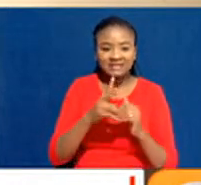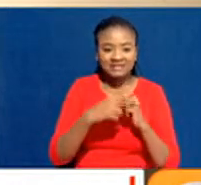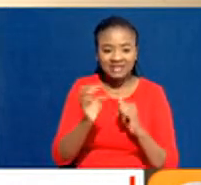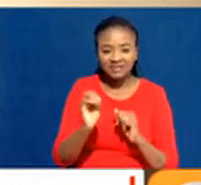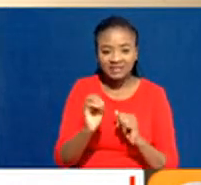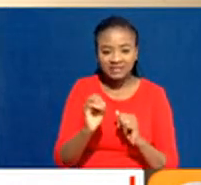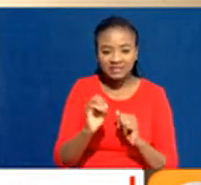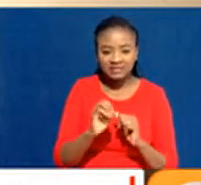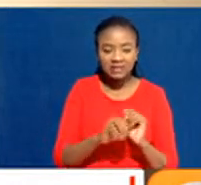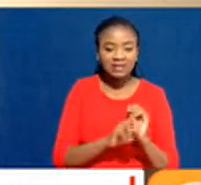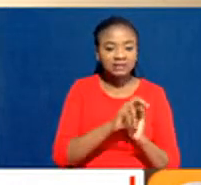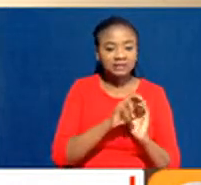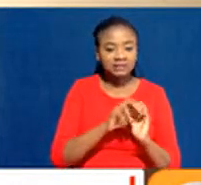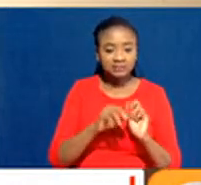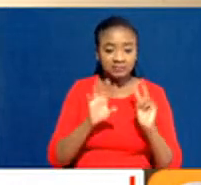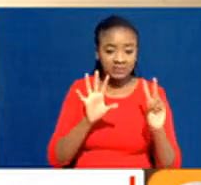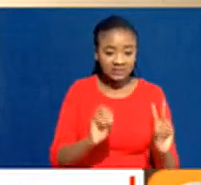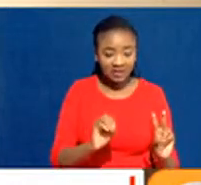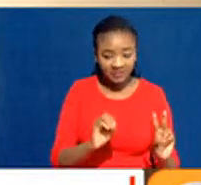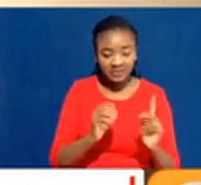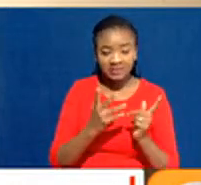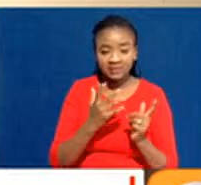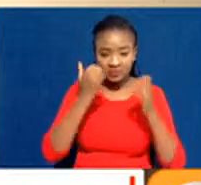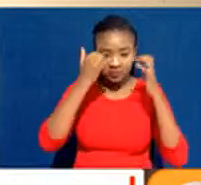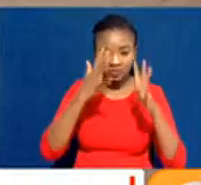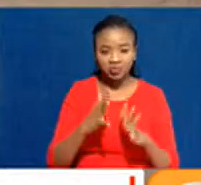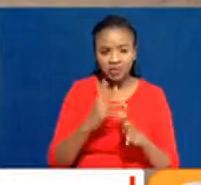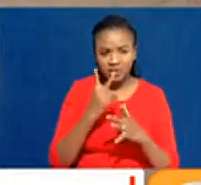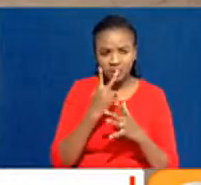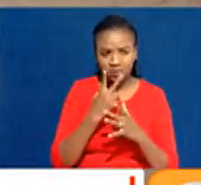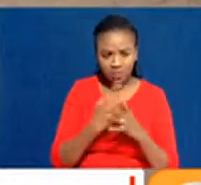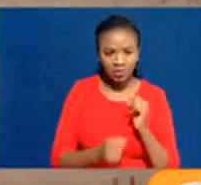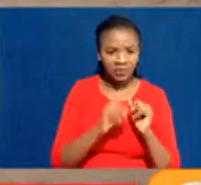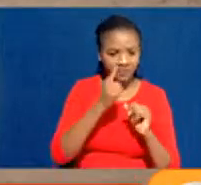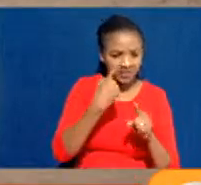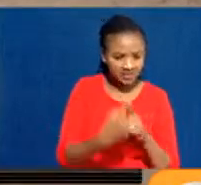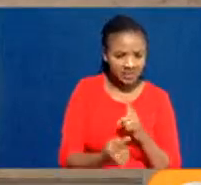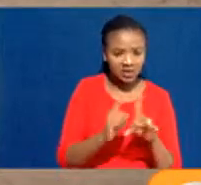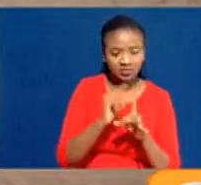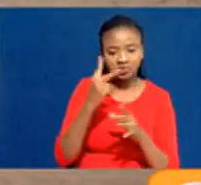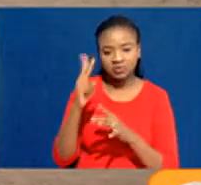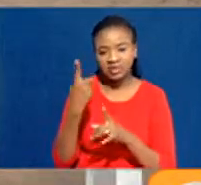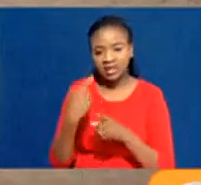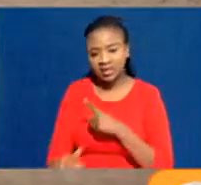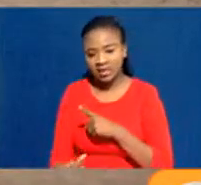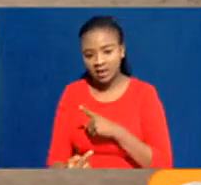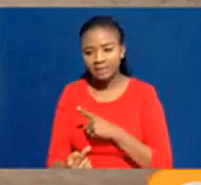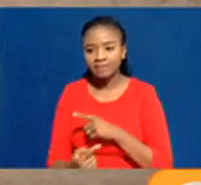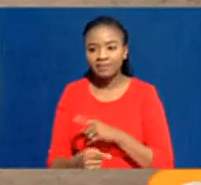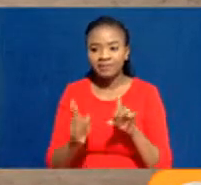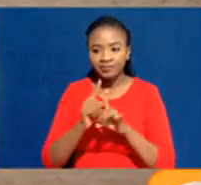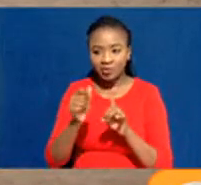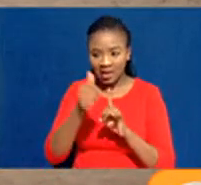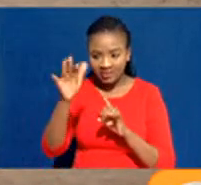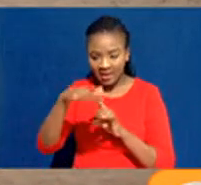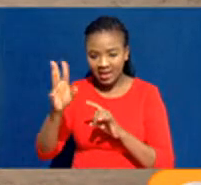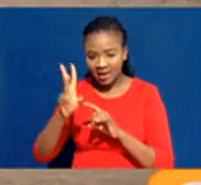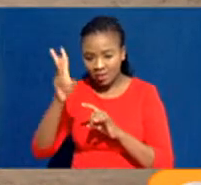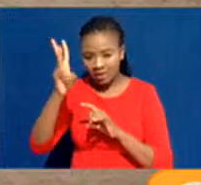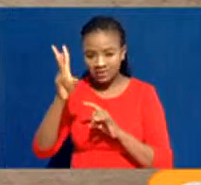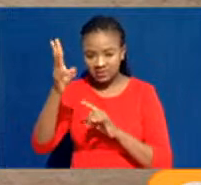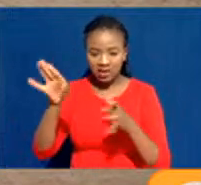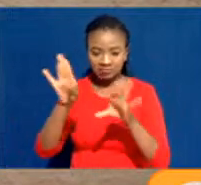I'm having 70 students both first years and second years. Vyuo vingine katika kaunti ya Mandera na Wajia vilifungwa kutokana na